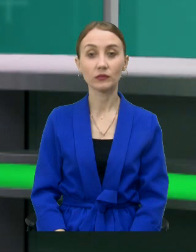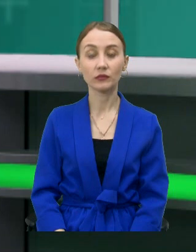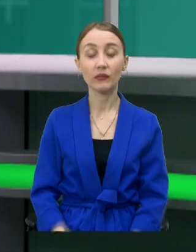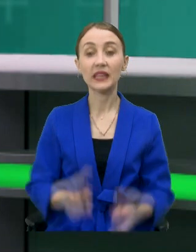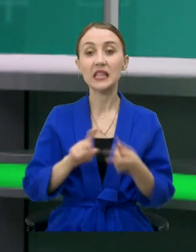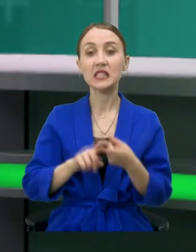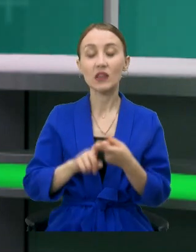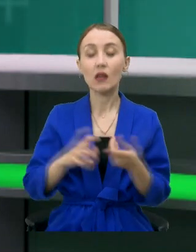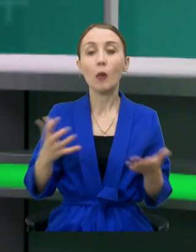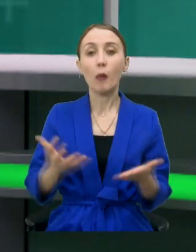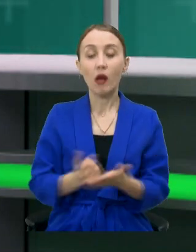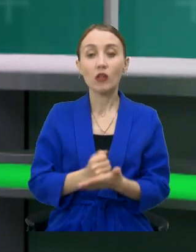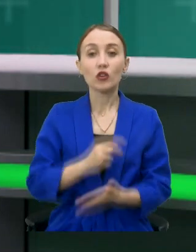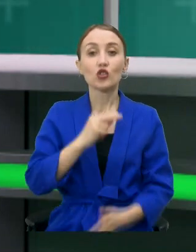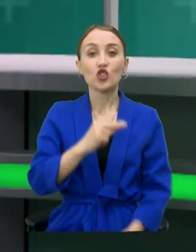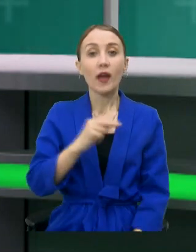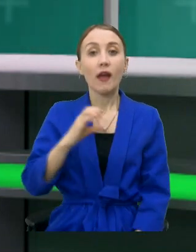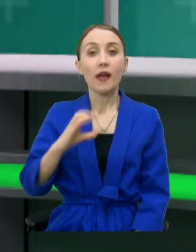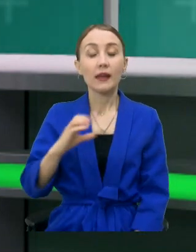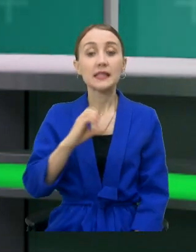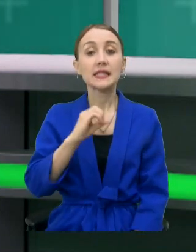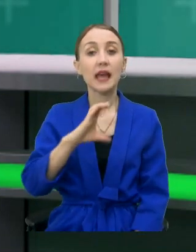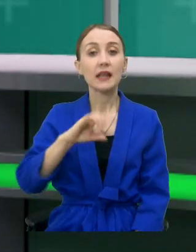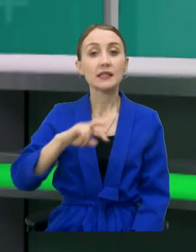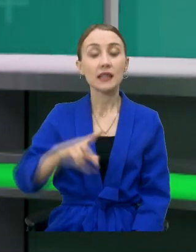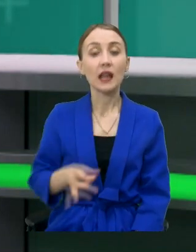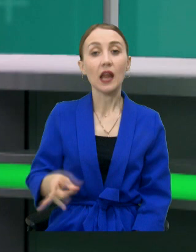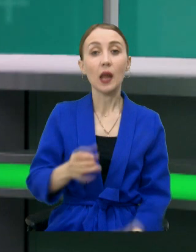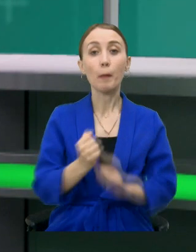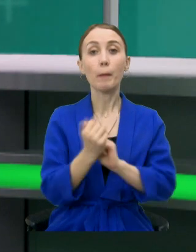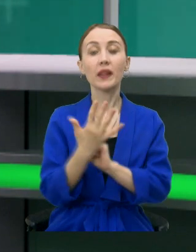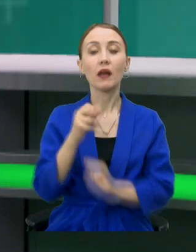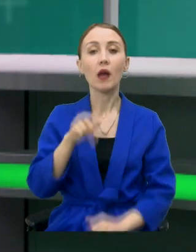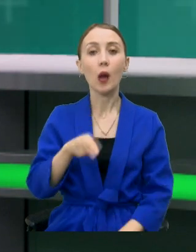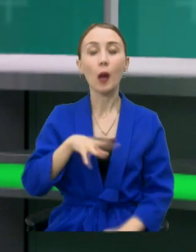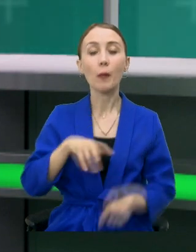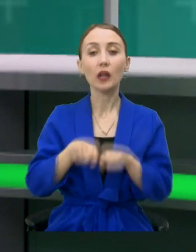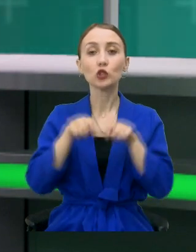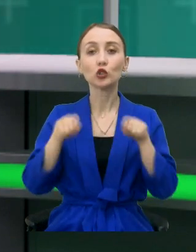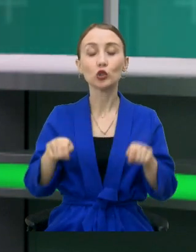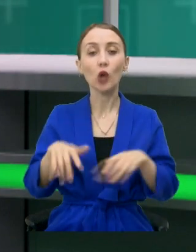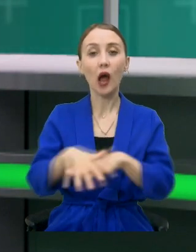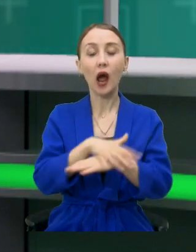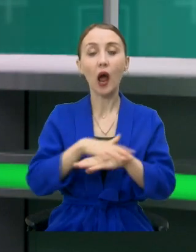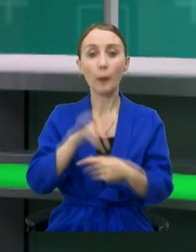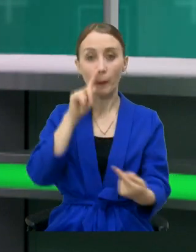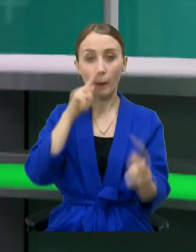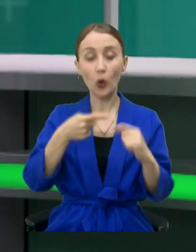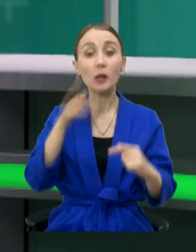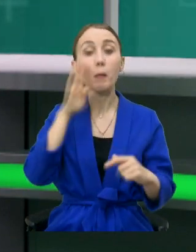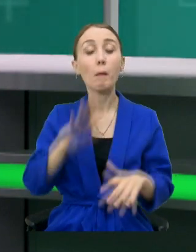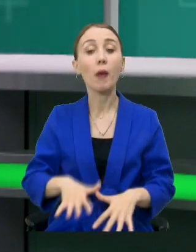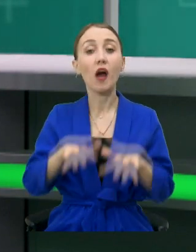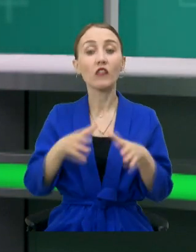В связи со сложившейся чрезвычайной ситуацией в Весильском районе 15 апреля был создан общественный противопаводковый штаб. В